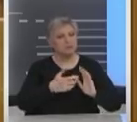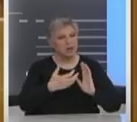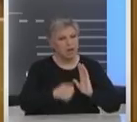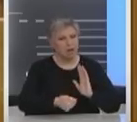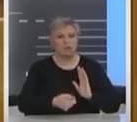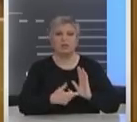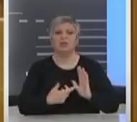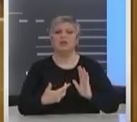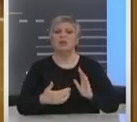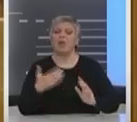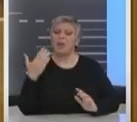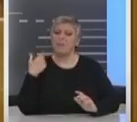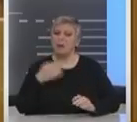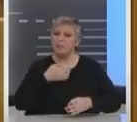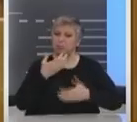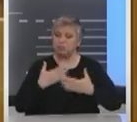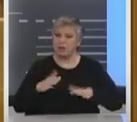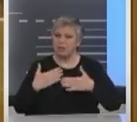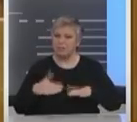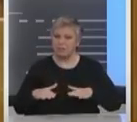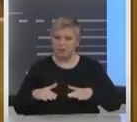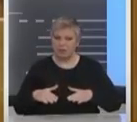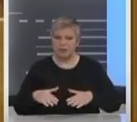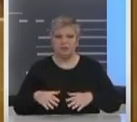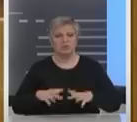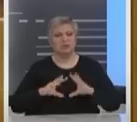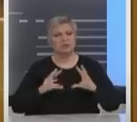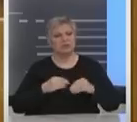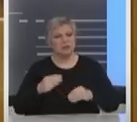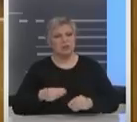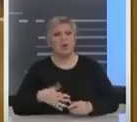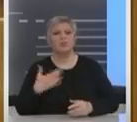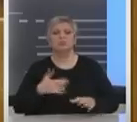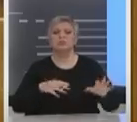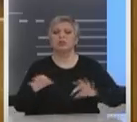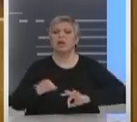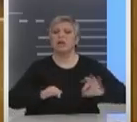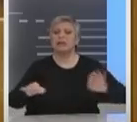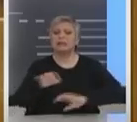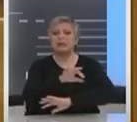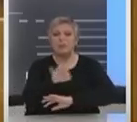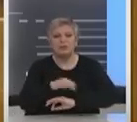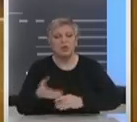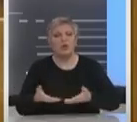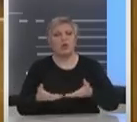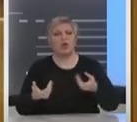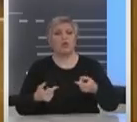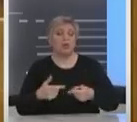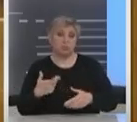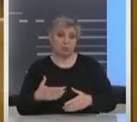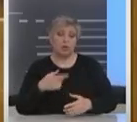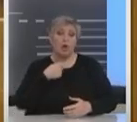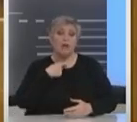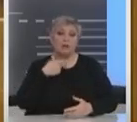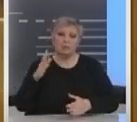μεταρρυθμιστικούς δρόμους. Αναφέρθηκαν οι προηγούμενοι υπουργοί, οι αλλαγές που γίνονται στο κτηματολόγιο, αναγκαίες μετά από πάρα πολύ καιρό σε αυτή